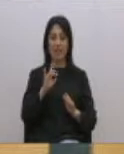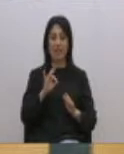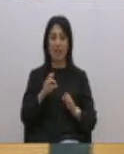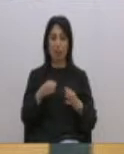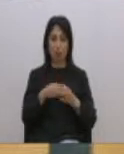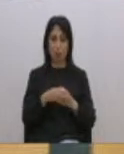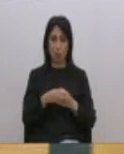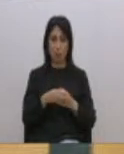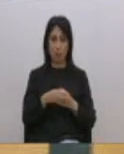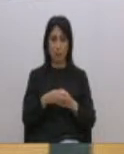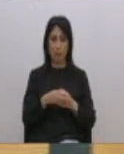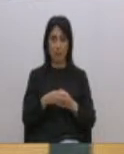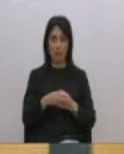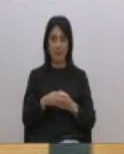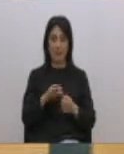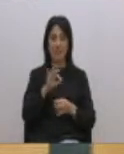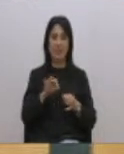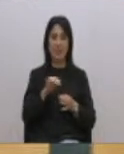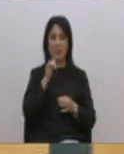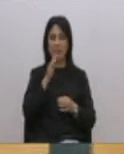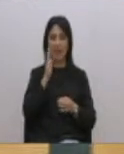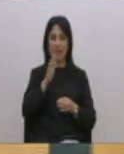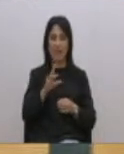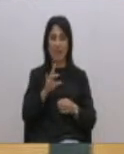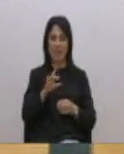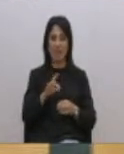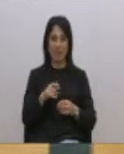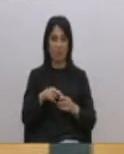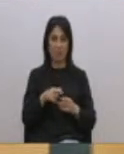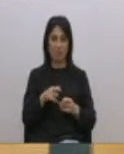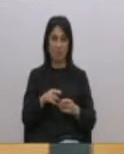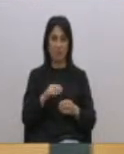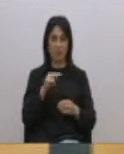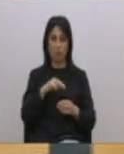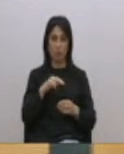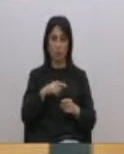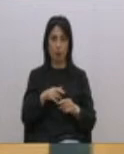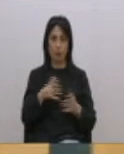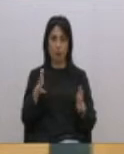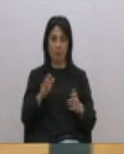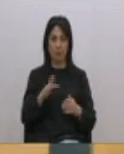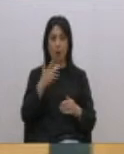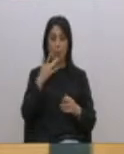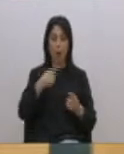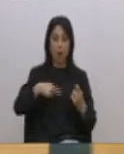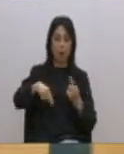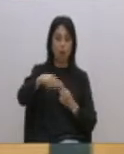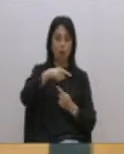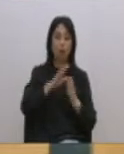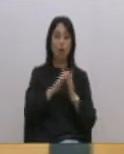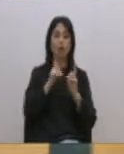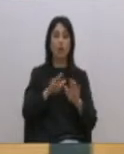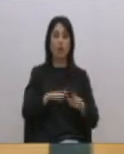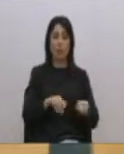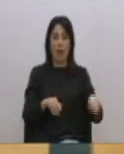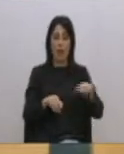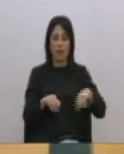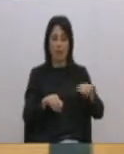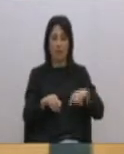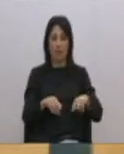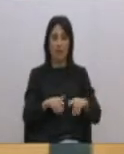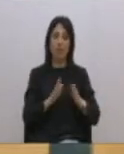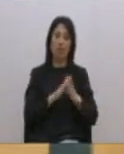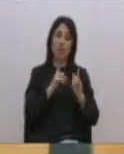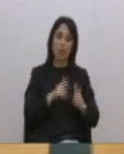ჯგუფი ზედმეტადაც ვერ იქნება რეგლამენტირებული, იმიტომ რომ ეს არის პოლიტიკოსებს შორის შეთანხმების ან არ